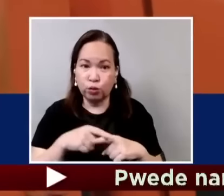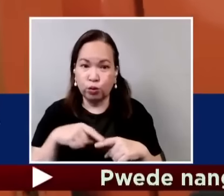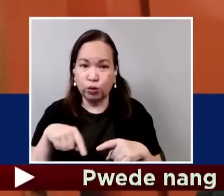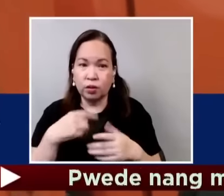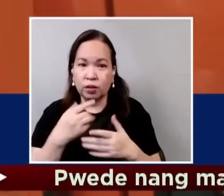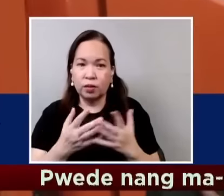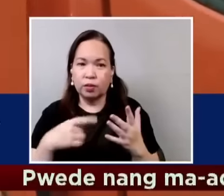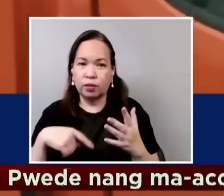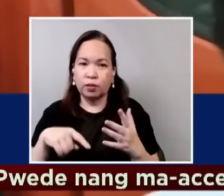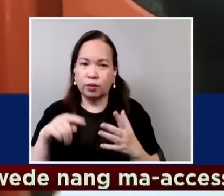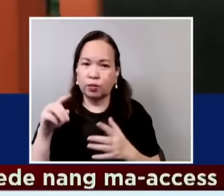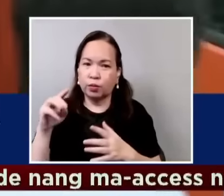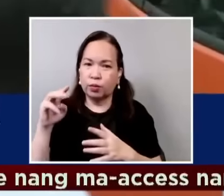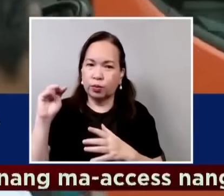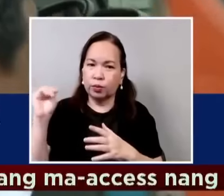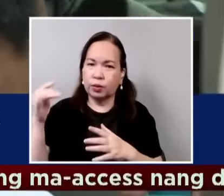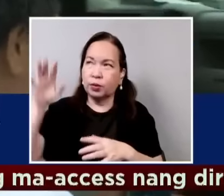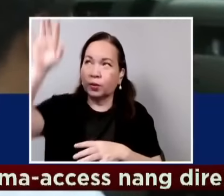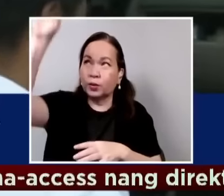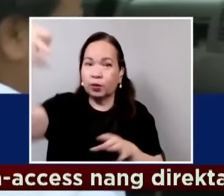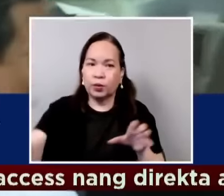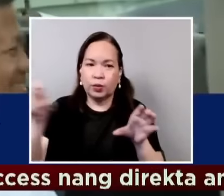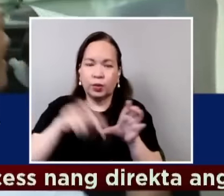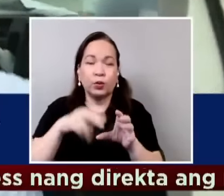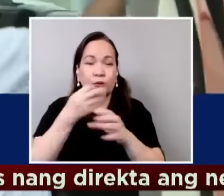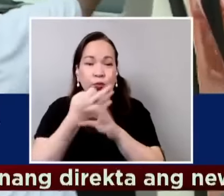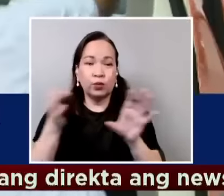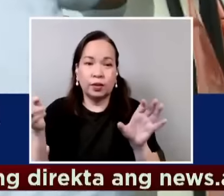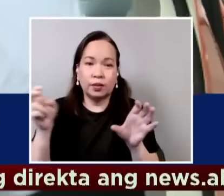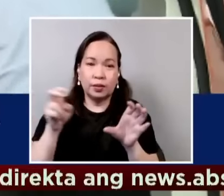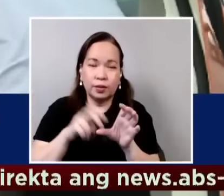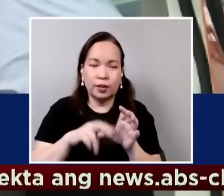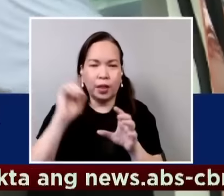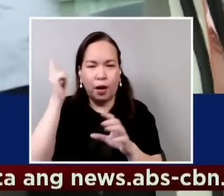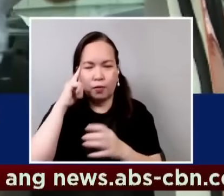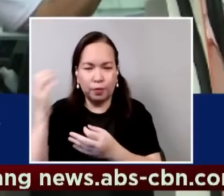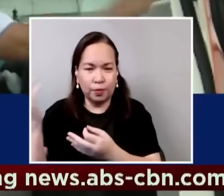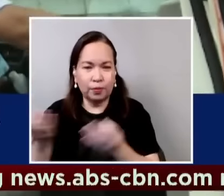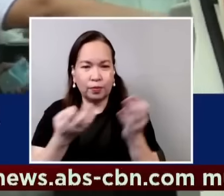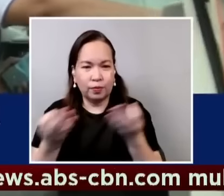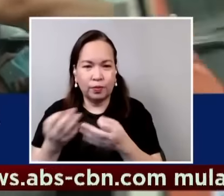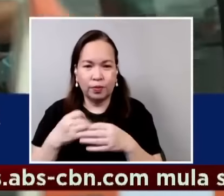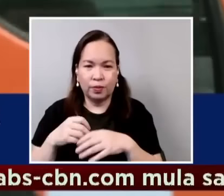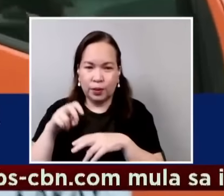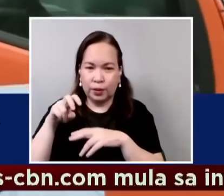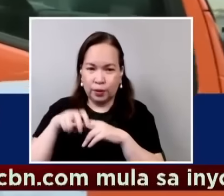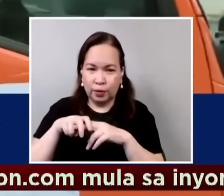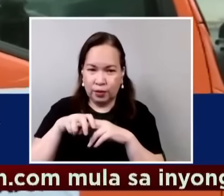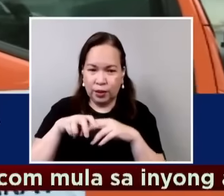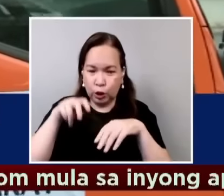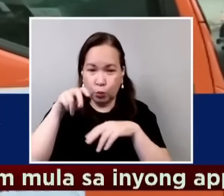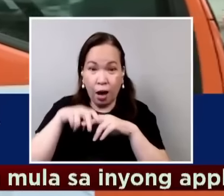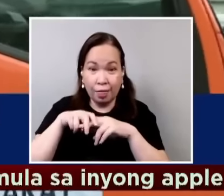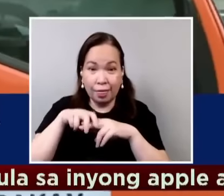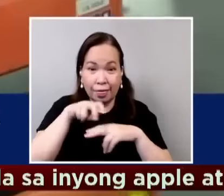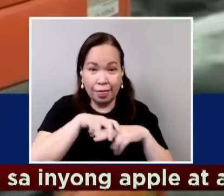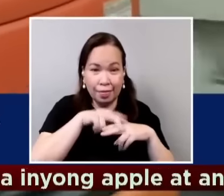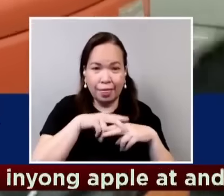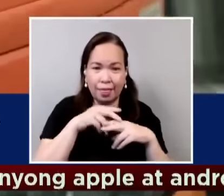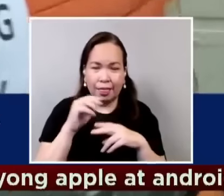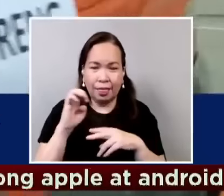ni MJ sa pinarang libreng sakay na hatid ng gobyerno kanina. Habang nakaupo sa monoblock at nakasakay sa likod ng ELF